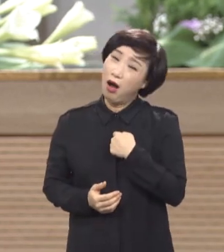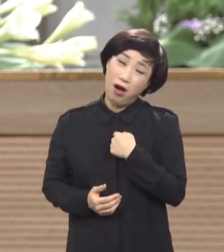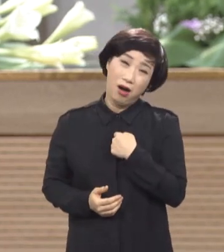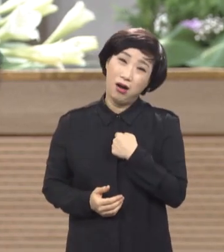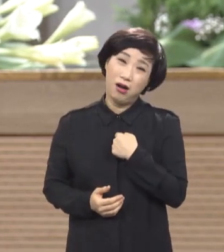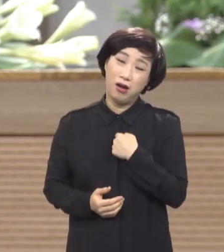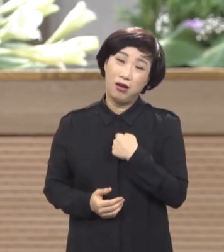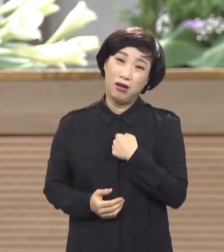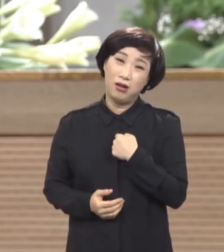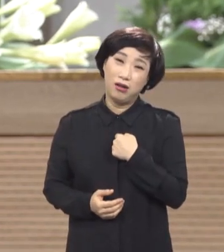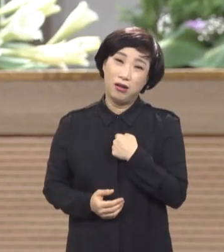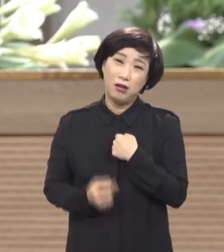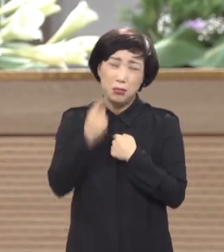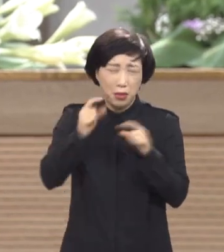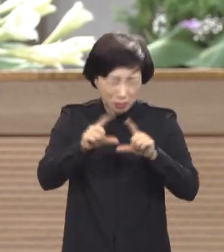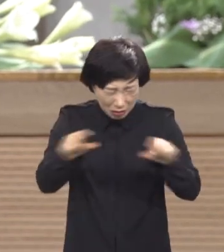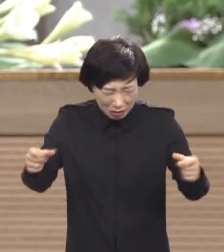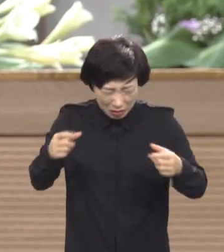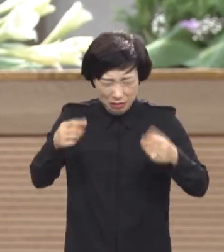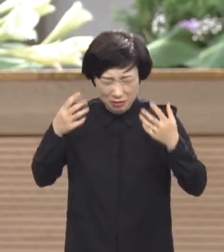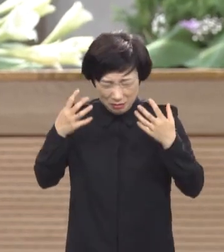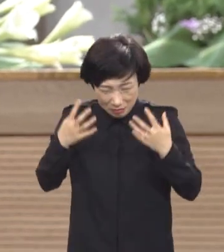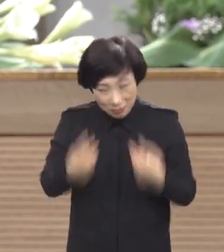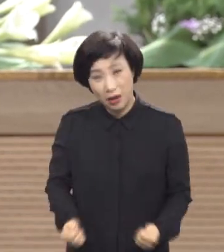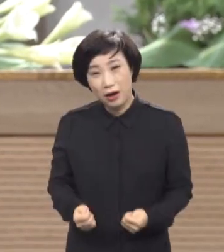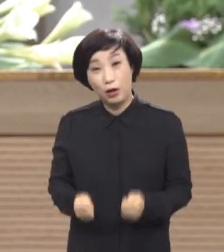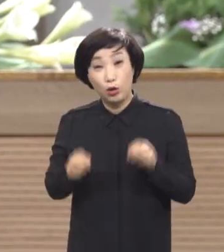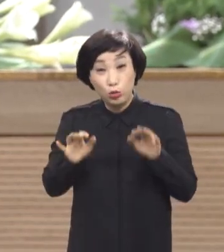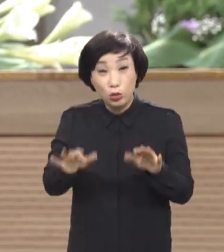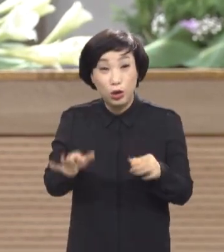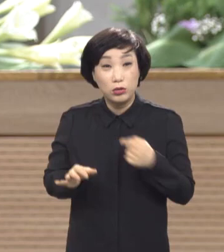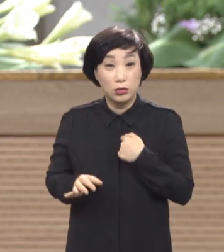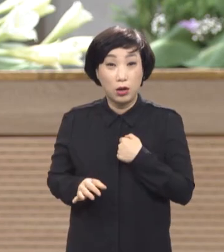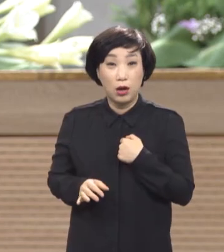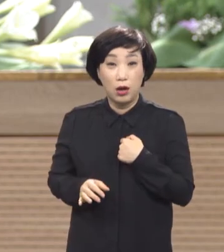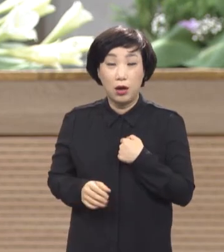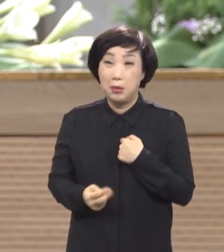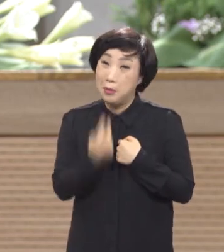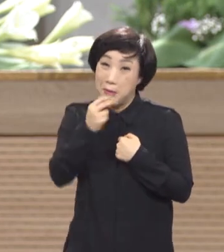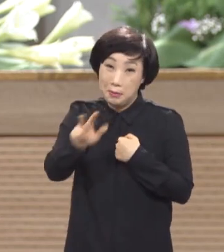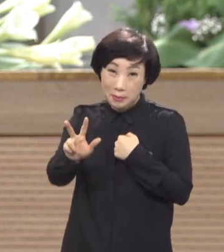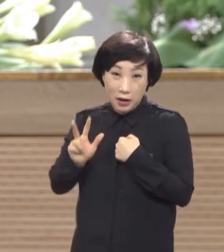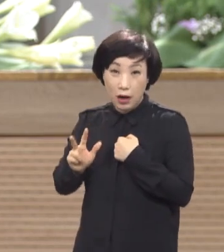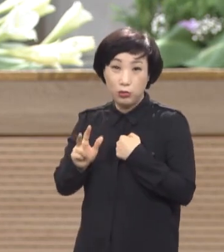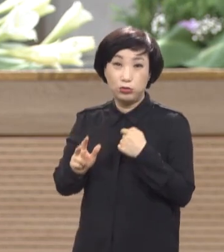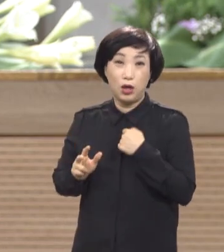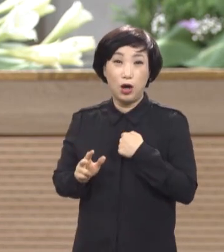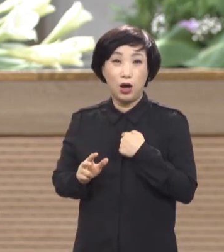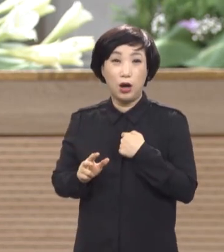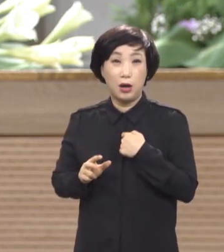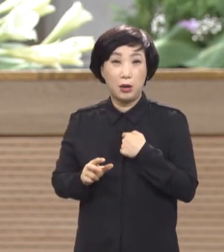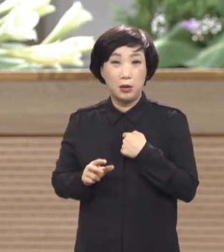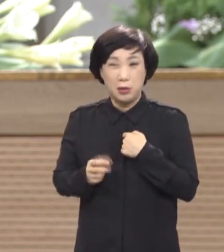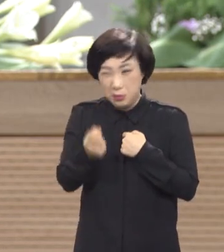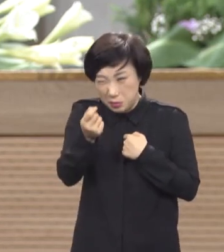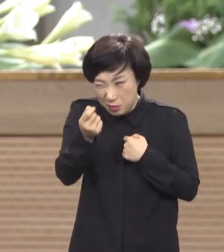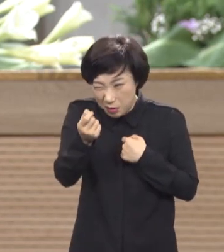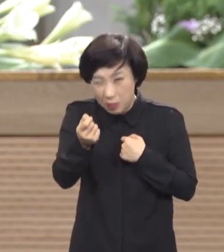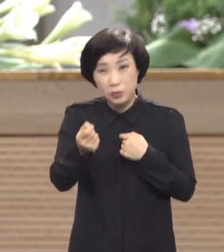험만한 세계 속에서도 왜 이토록 목숨을 걸고 단 한시도